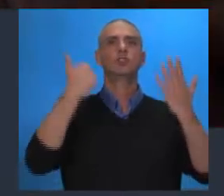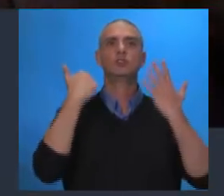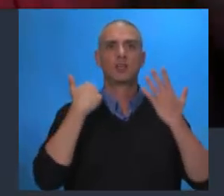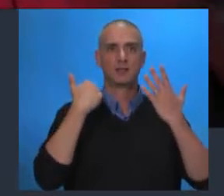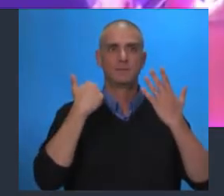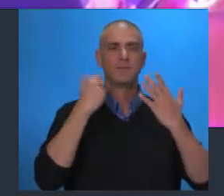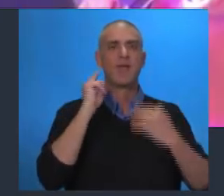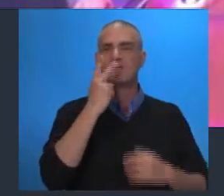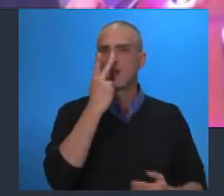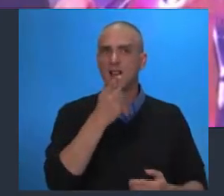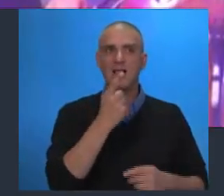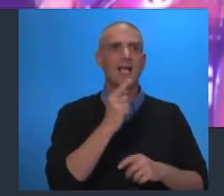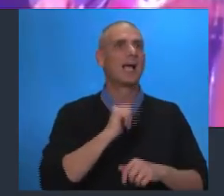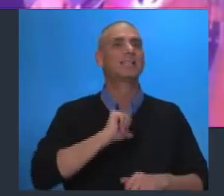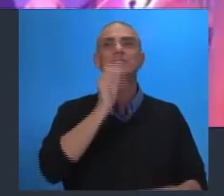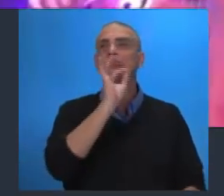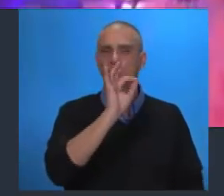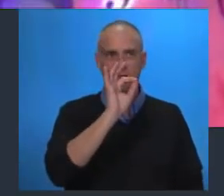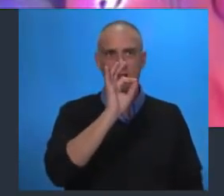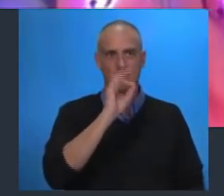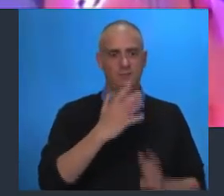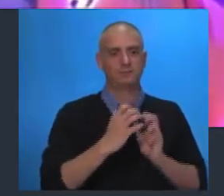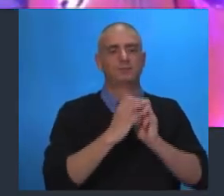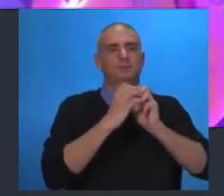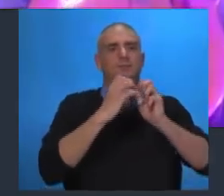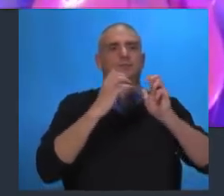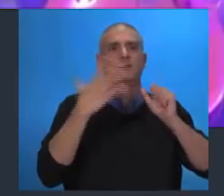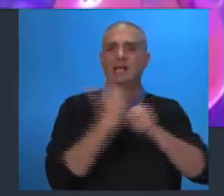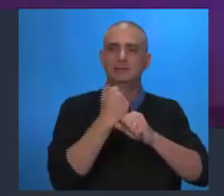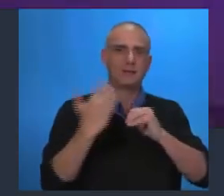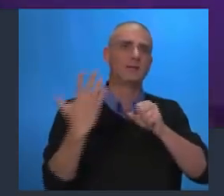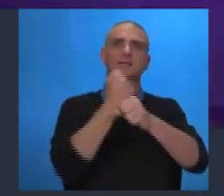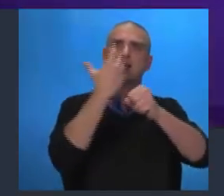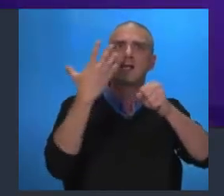אבל נראה שרגעי השיא שלה הולכים ומתארחים מהישג להישג.